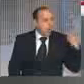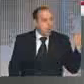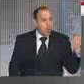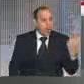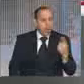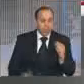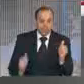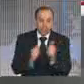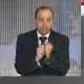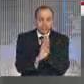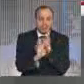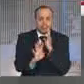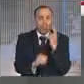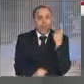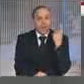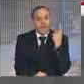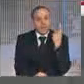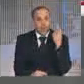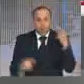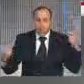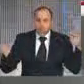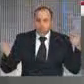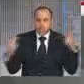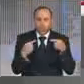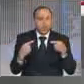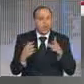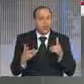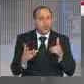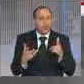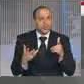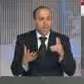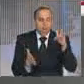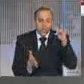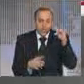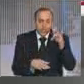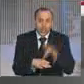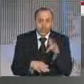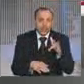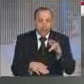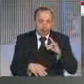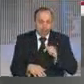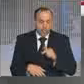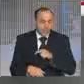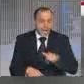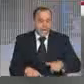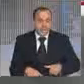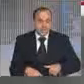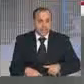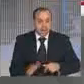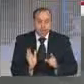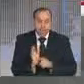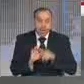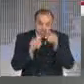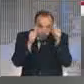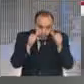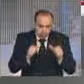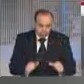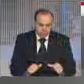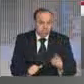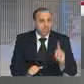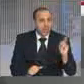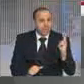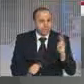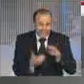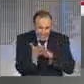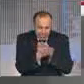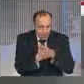الوقوف صفا واحدا ضد كل من يريد العبث بالامن القومي للبلاد مؤكده في بيان لها انها لن